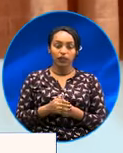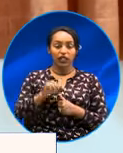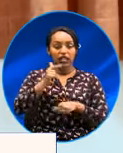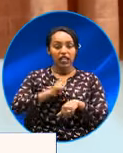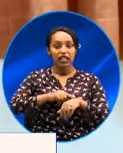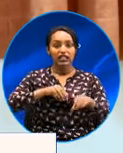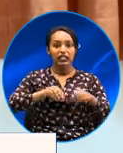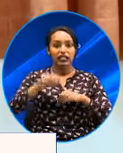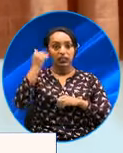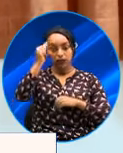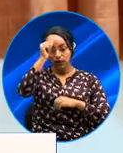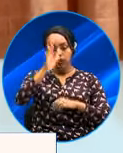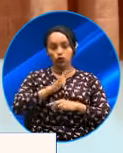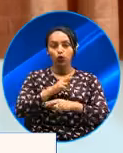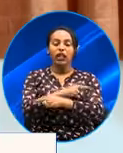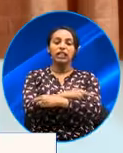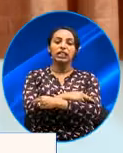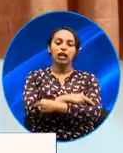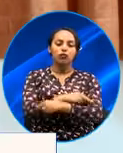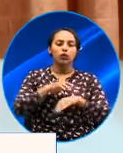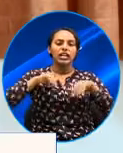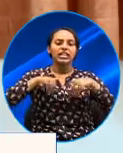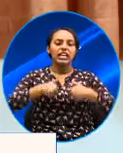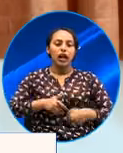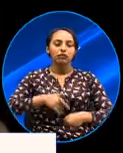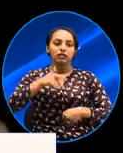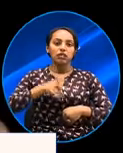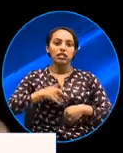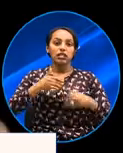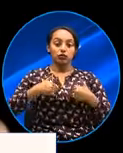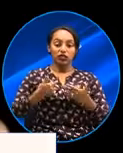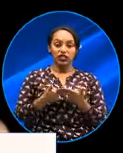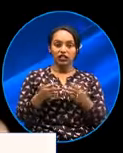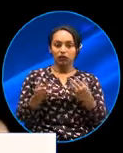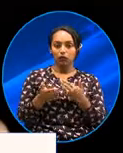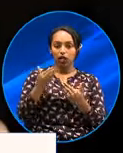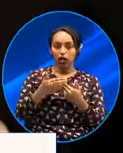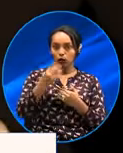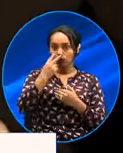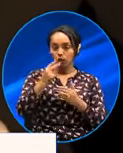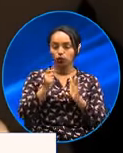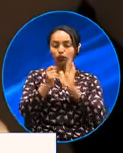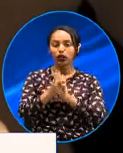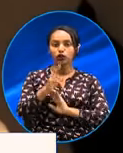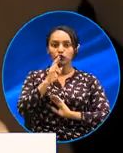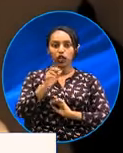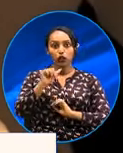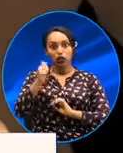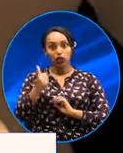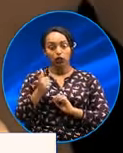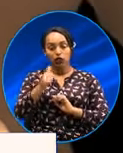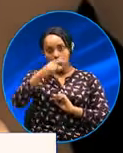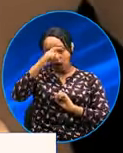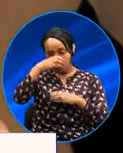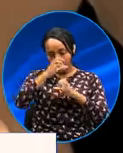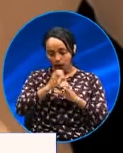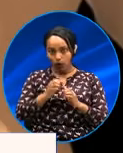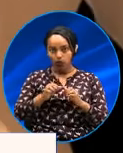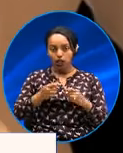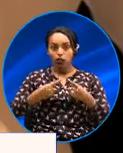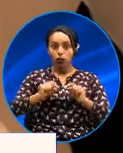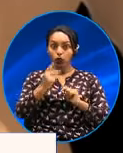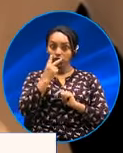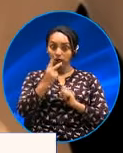ሌላ ጊዜ ይንቀሳቀስ የነበረ ሰው ተቀምጦ የድካም ስሜት ይሰማዋል። እነዚህ በቀላሉ የምናያቸው ምልክቶች ናቸው። ሌሎች በላቦራቶሪ ቴስት